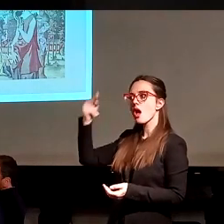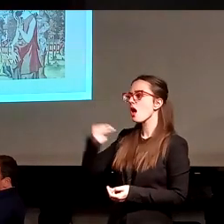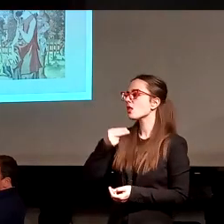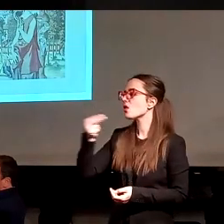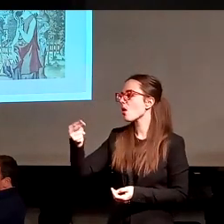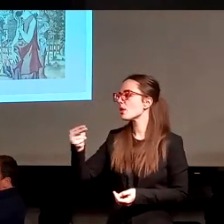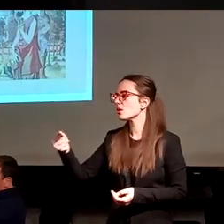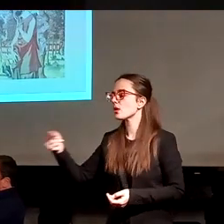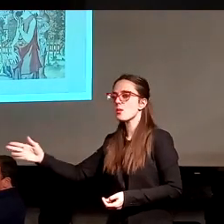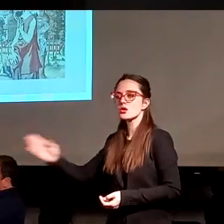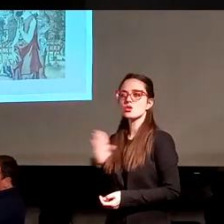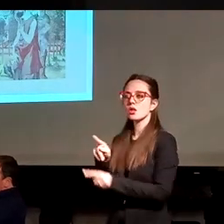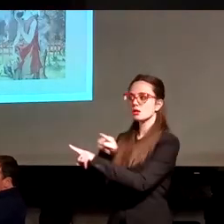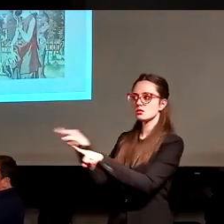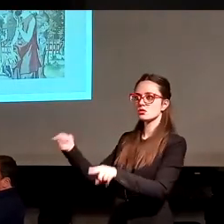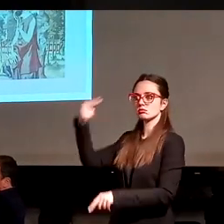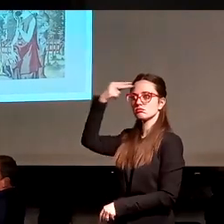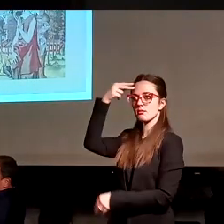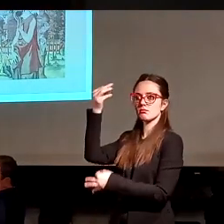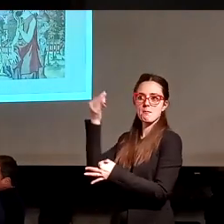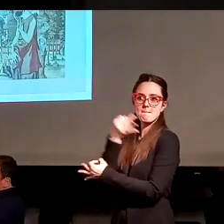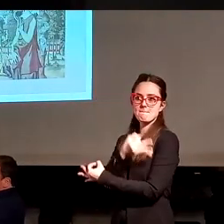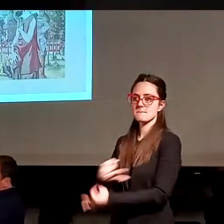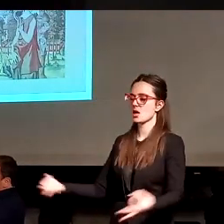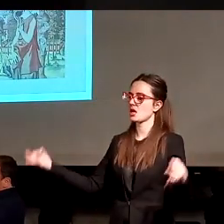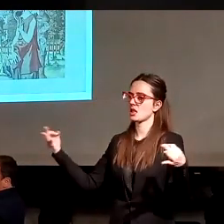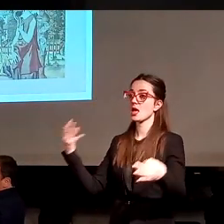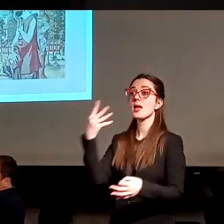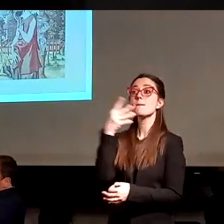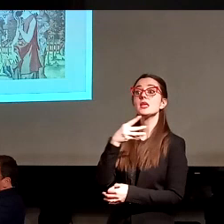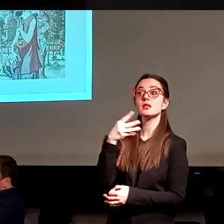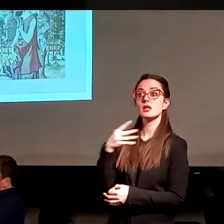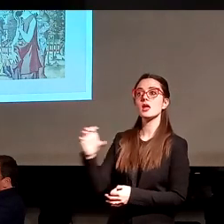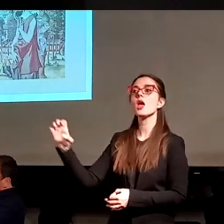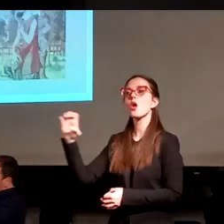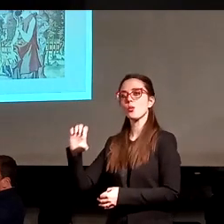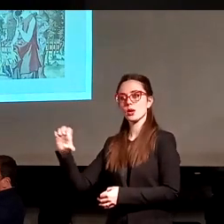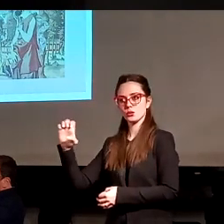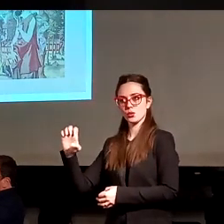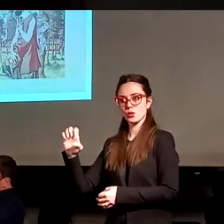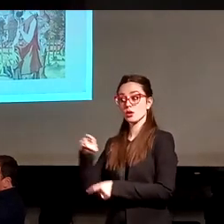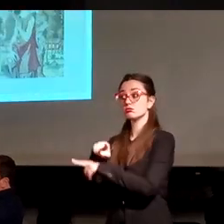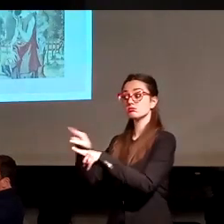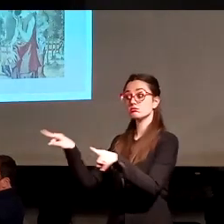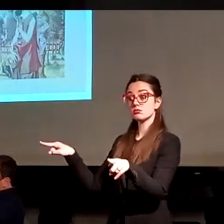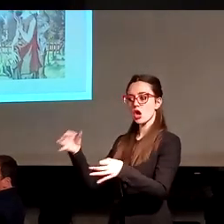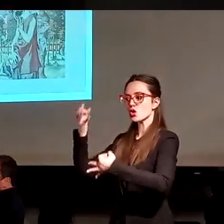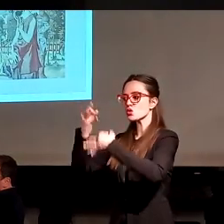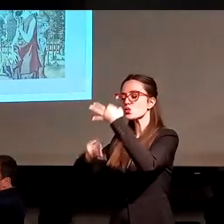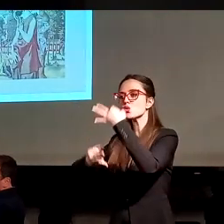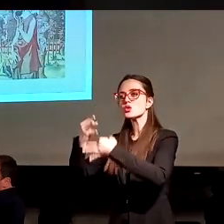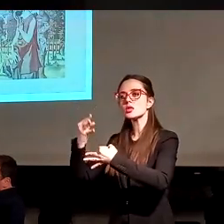tutti i soldati dei suoi eserciti mitridate occupatore che amministrava la giustizia